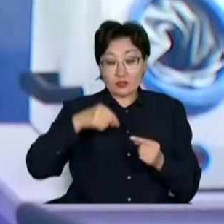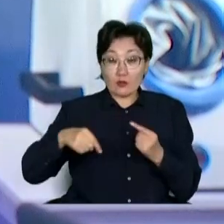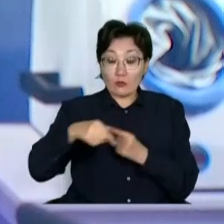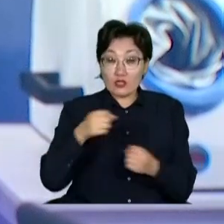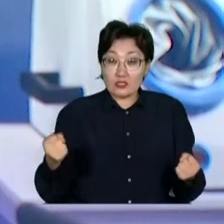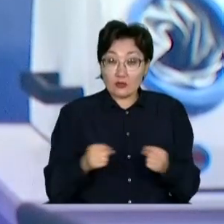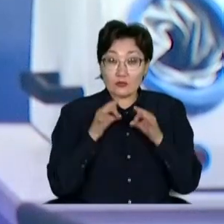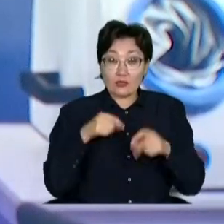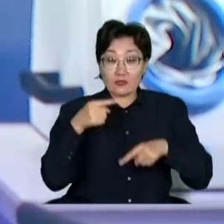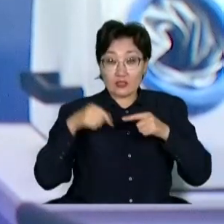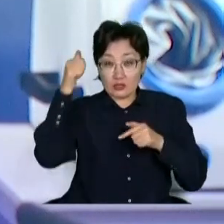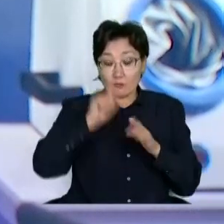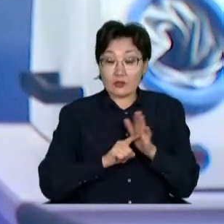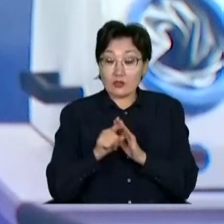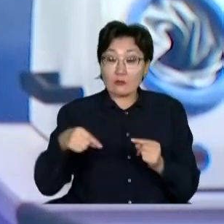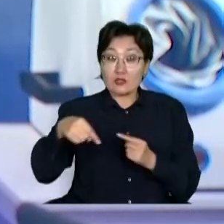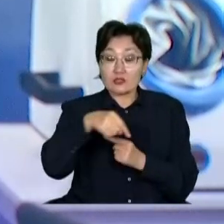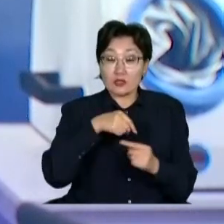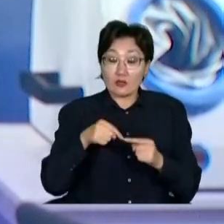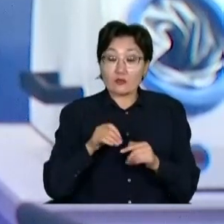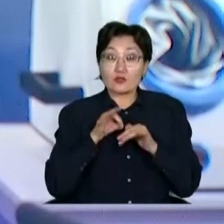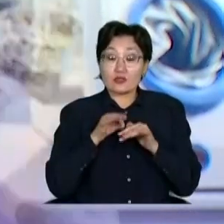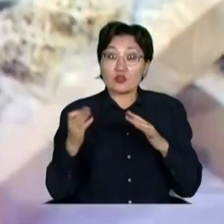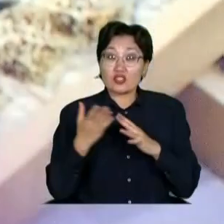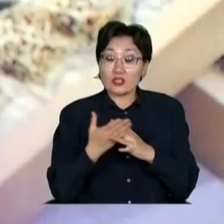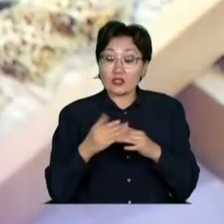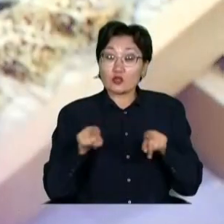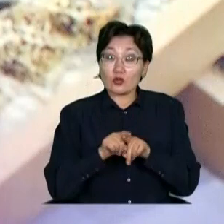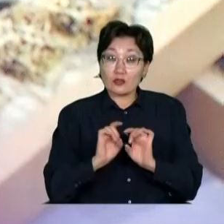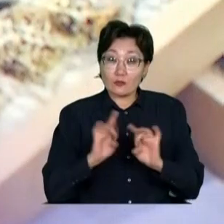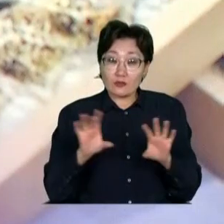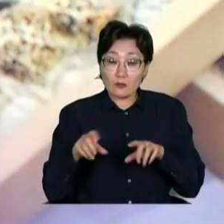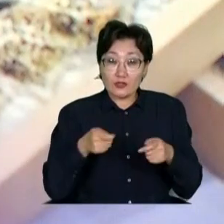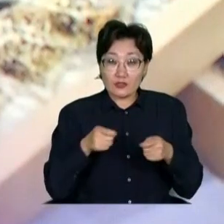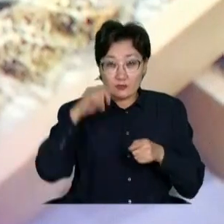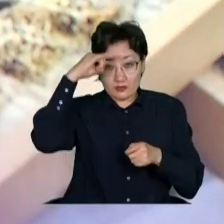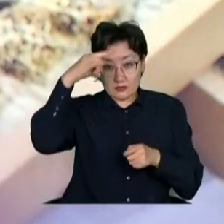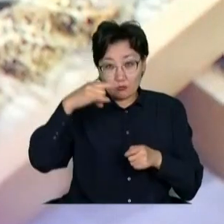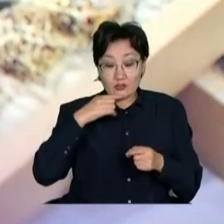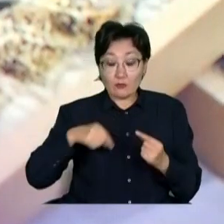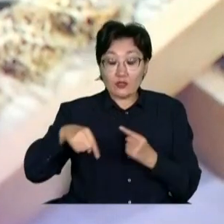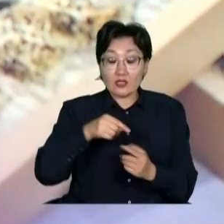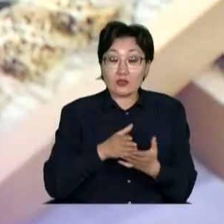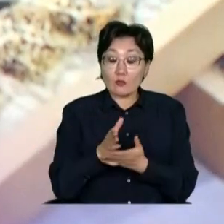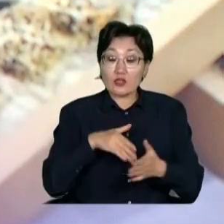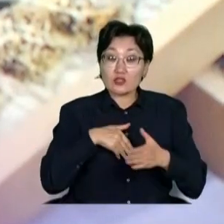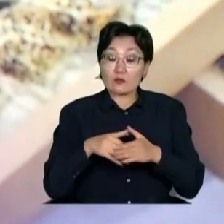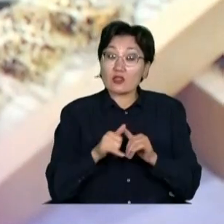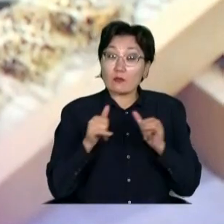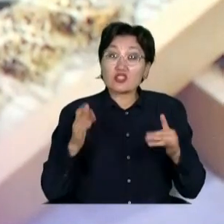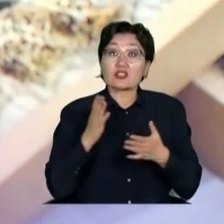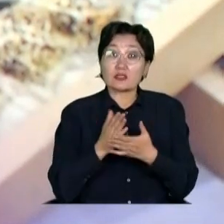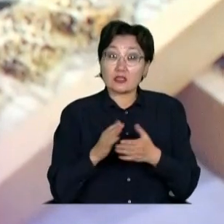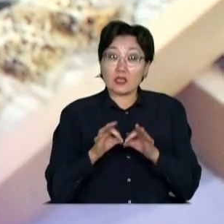айтып, келесі жылдан бастап бизнеске жасалатын жеңілдіктерді жіпке тізді. Сондай-ақ президент елде кәсіпкерлік саласы қарқынды дамып келе